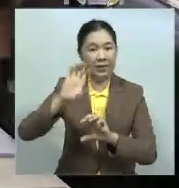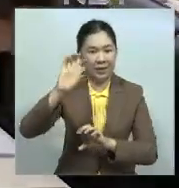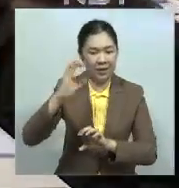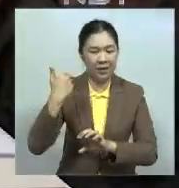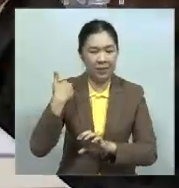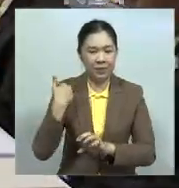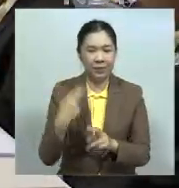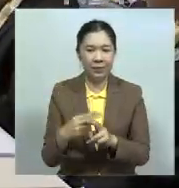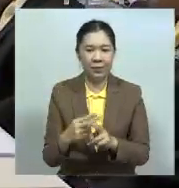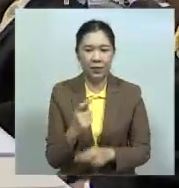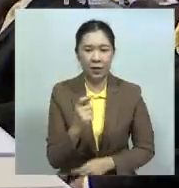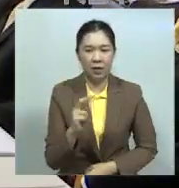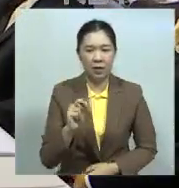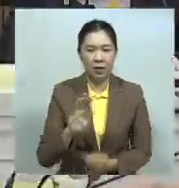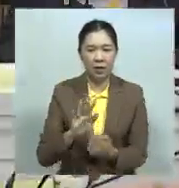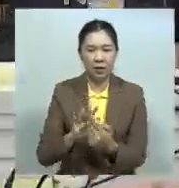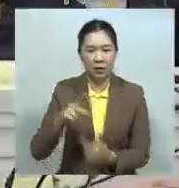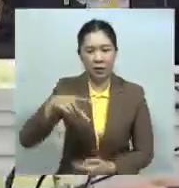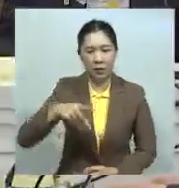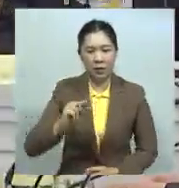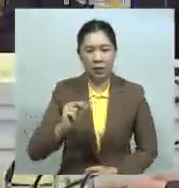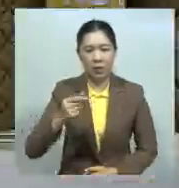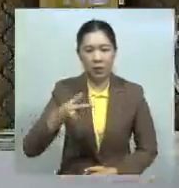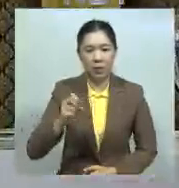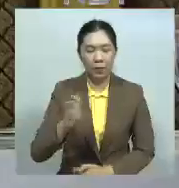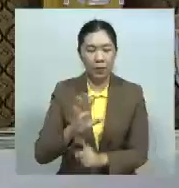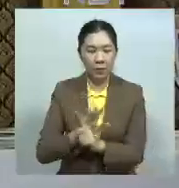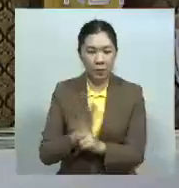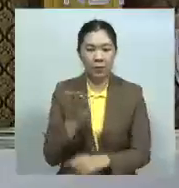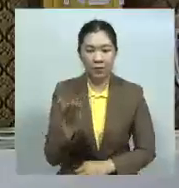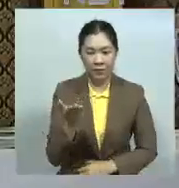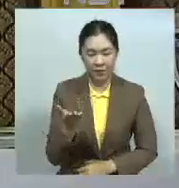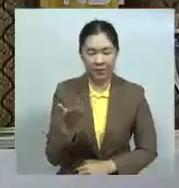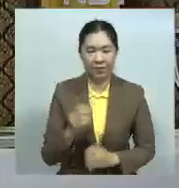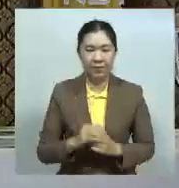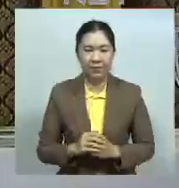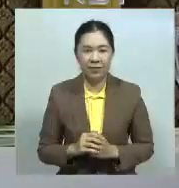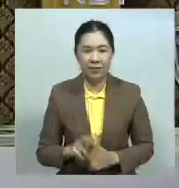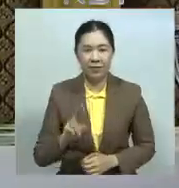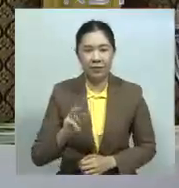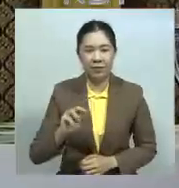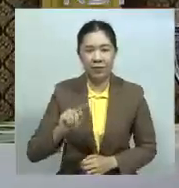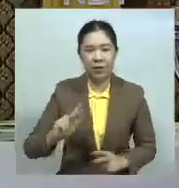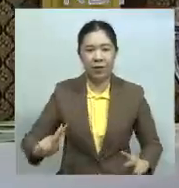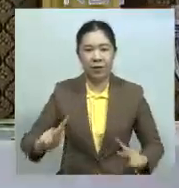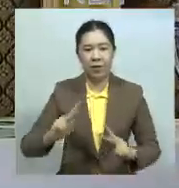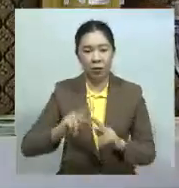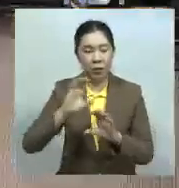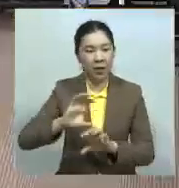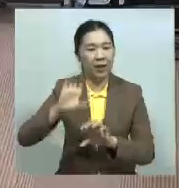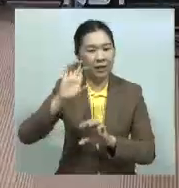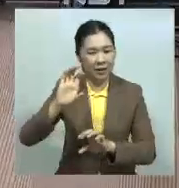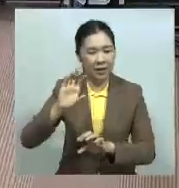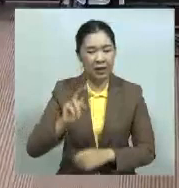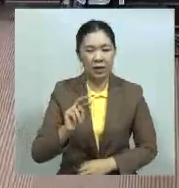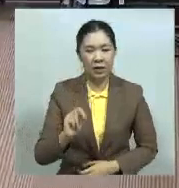ลเอกอนุพงษ์เผ่าจินดารัฐมนตรีว่าการกระทรวงมหาดไทยนายทรงศักดิ์ทองศรีรัฐมนตรีช่วยว่าการกระทรวงมหาดไทยน